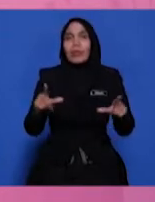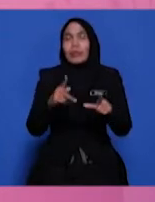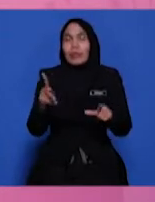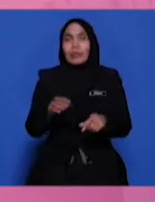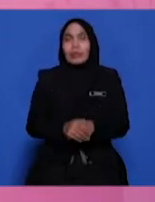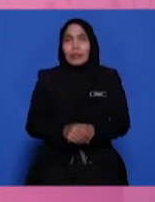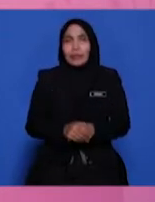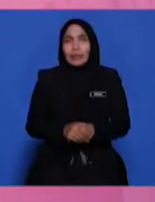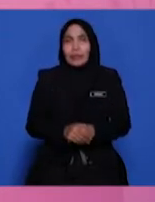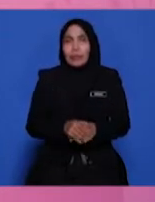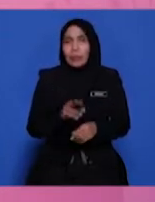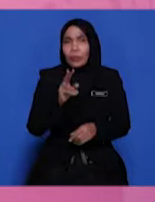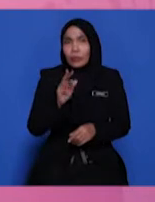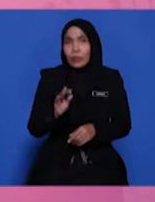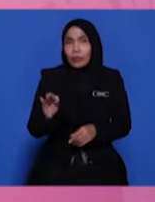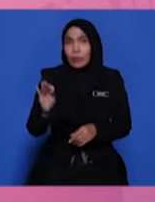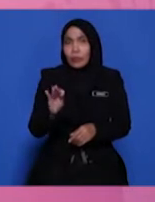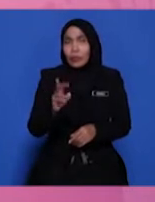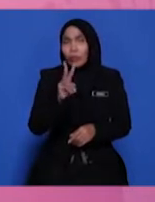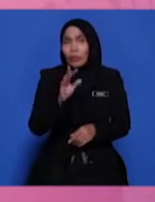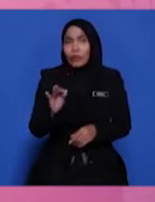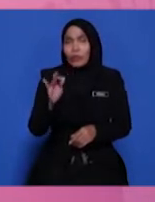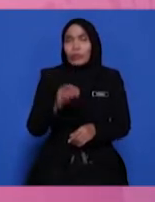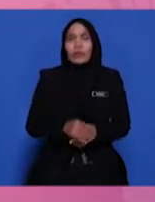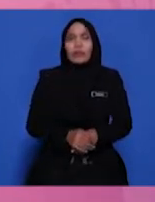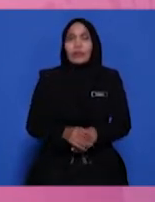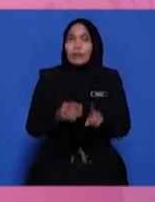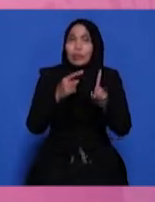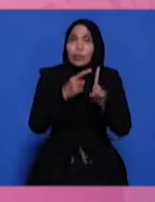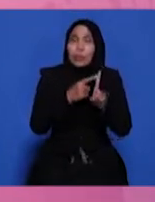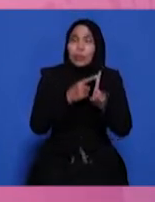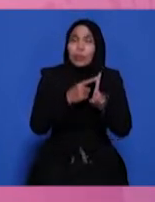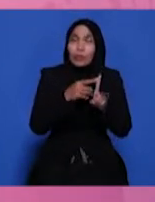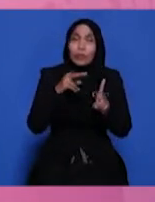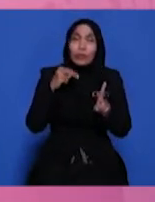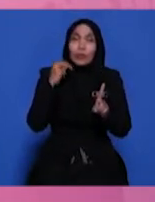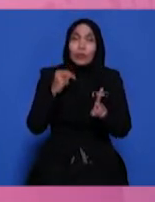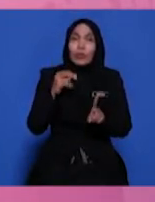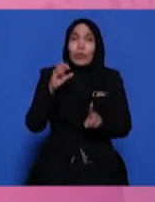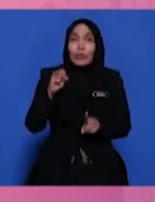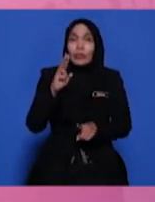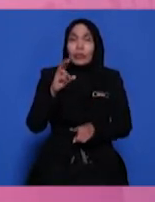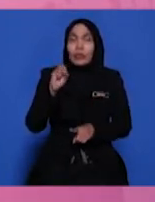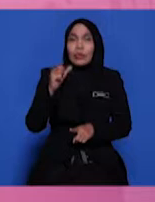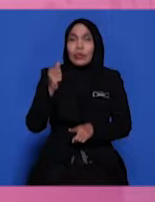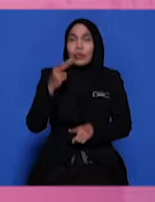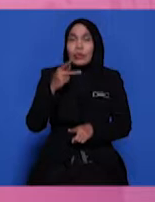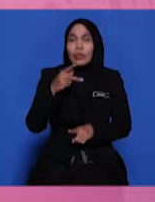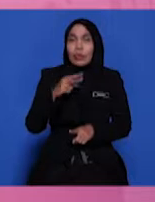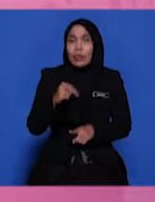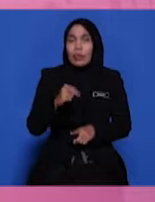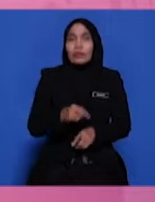Antara faktor-faktor ialah Puan Lucy jatuh sakit atau tidak dapat bekerja, kadar